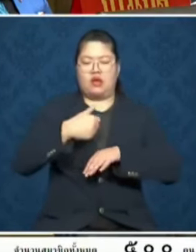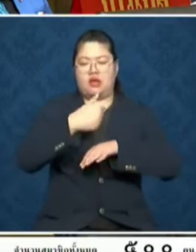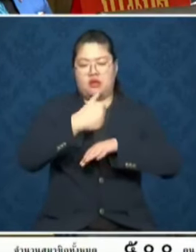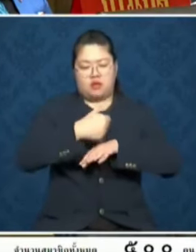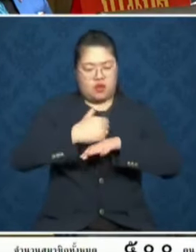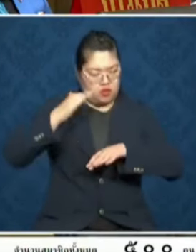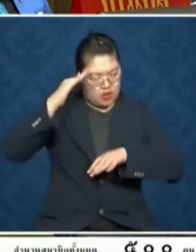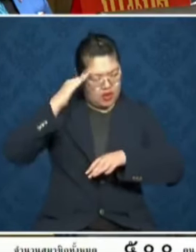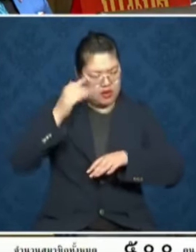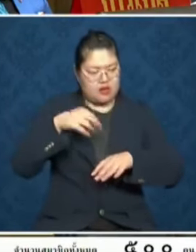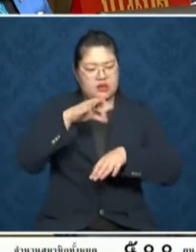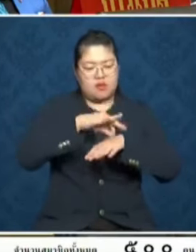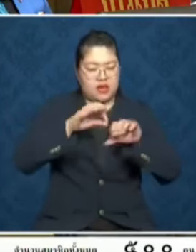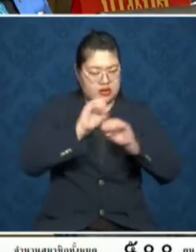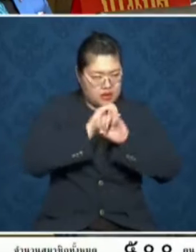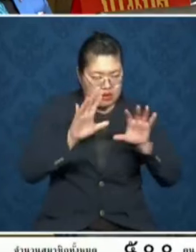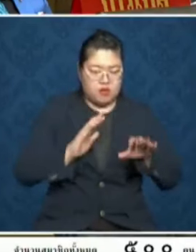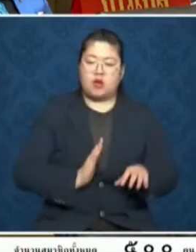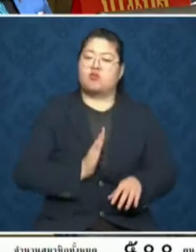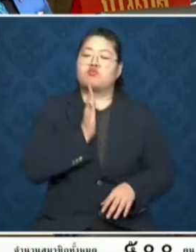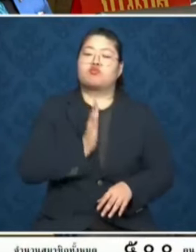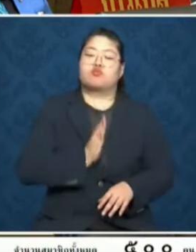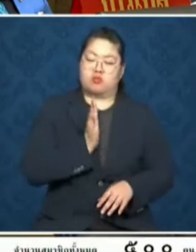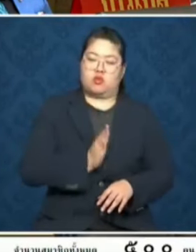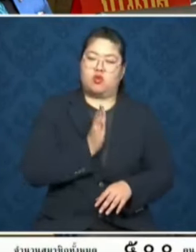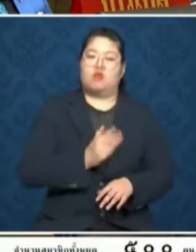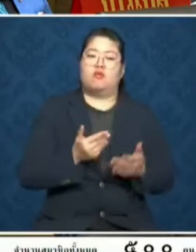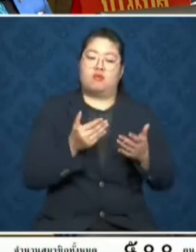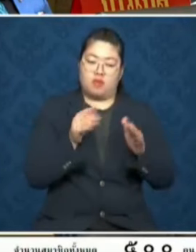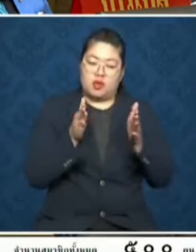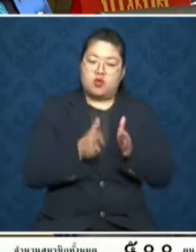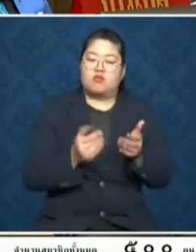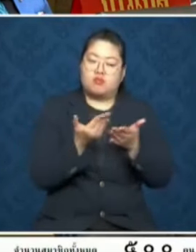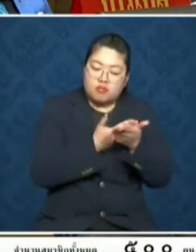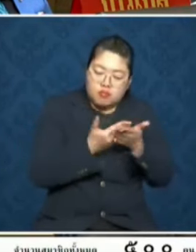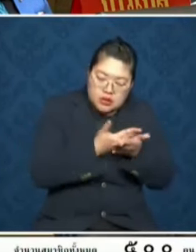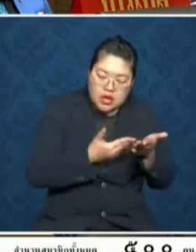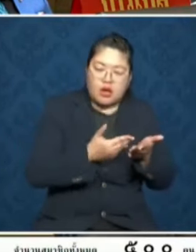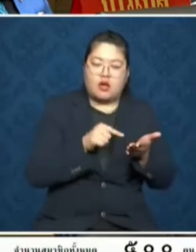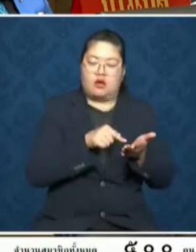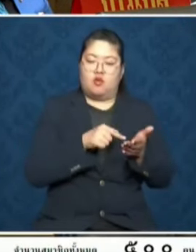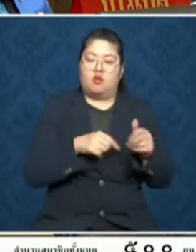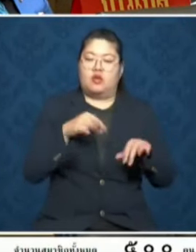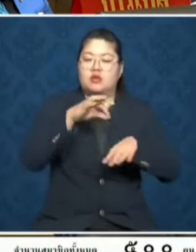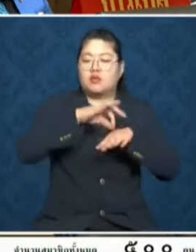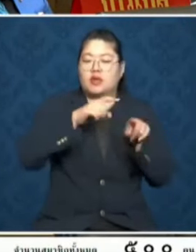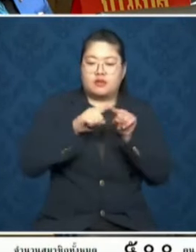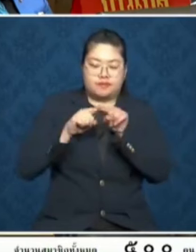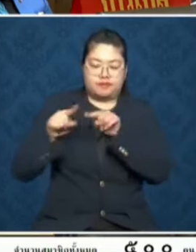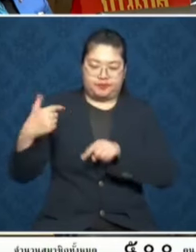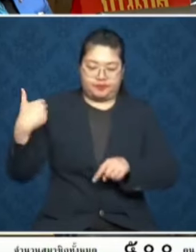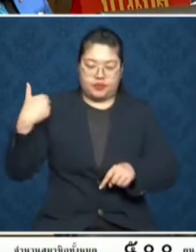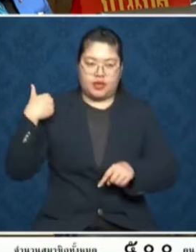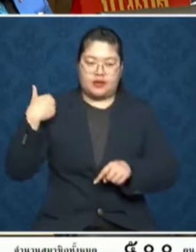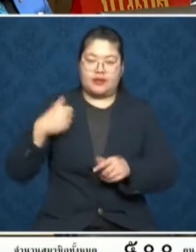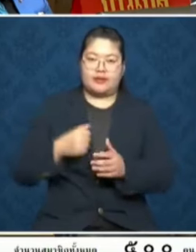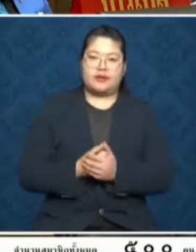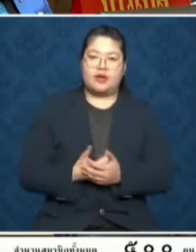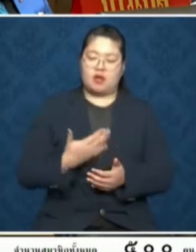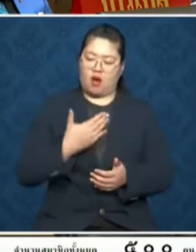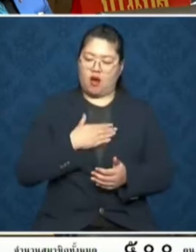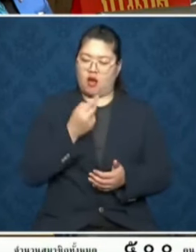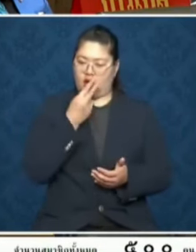ชัดเจนเป็นแค่ผู้ทรงคุณวุฒิเป็นที่ปรึกษาเป็นผู้ชำนาญหรือเป็นตำแหน่งอื่นๆค่ะท่านประธานคะเมื่อดิ